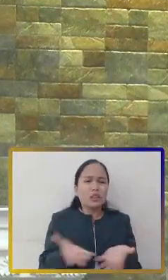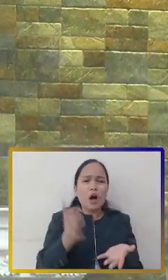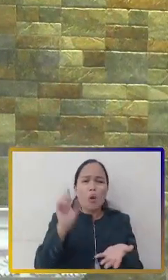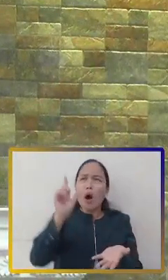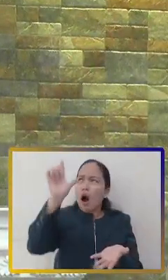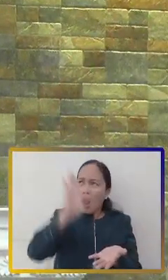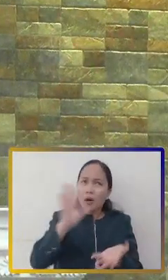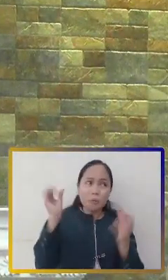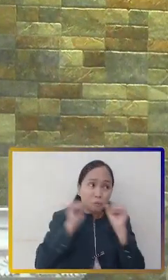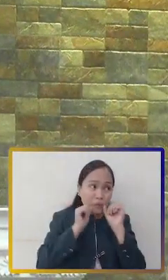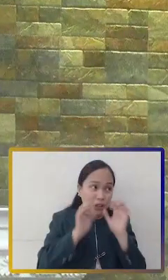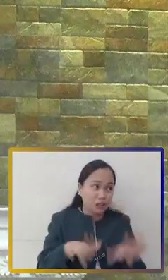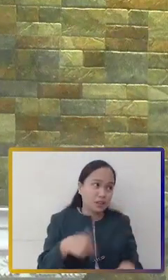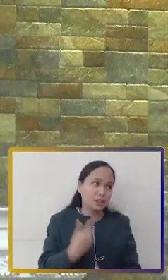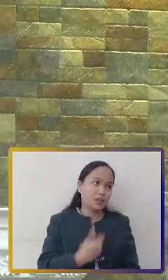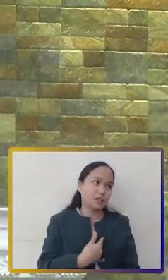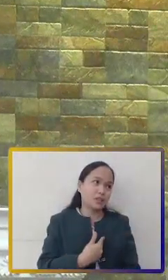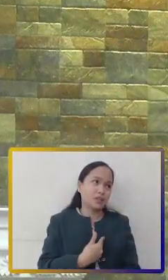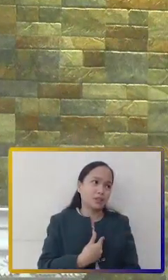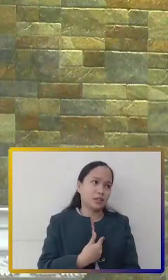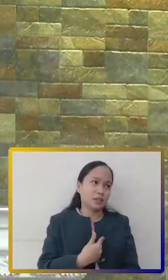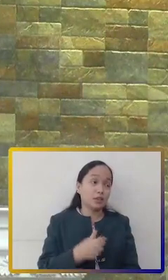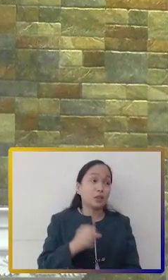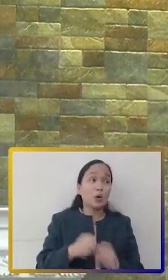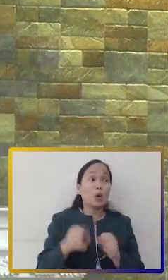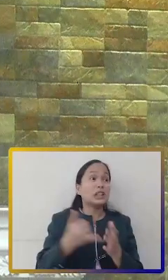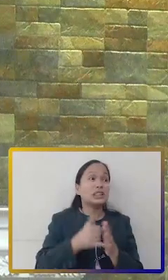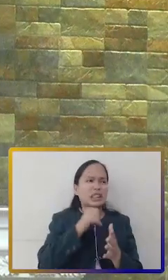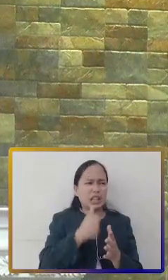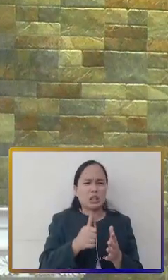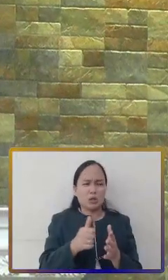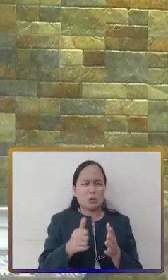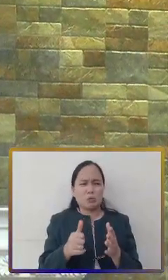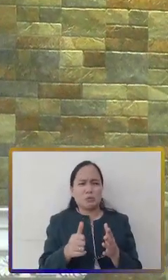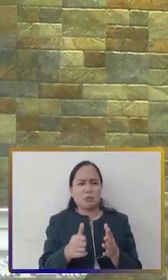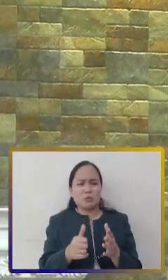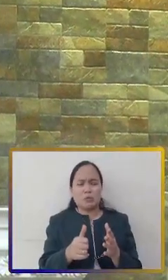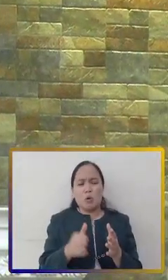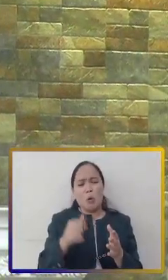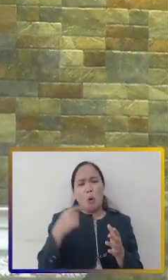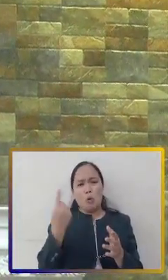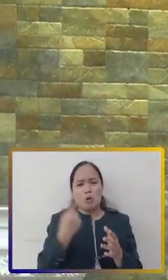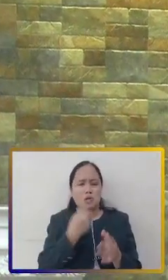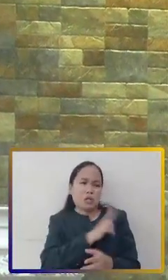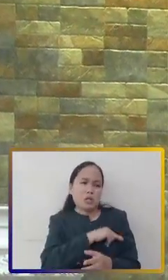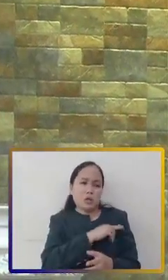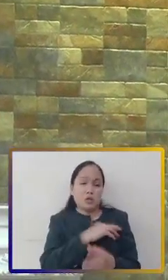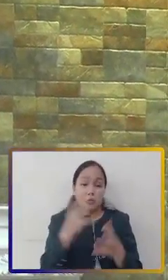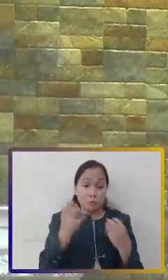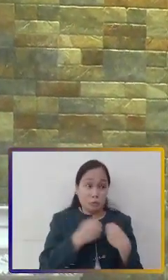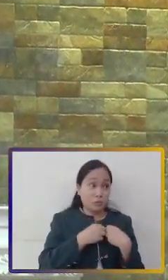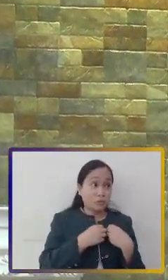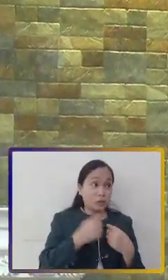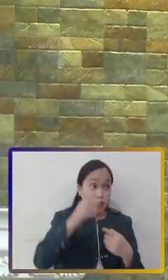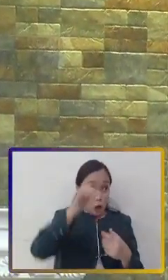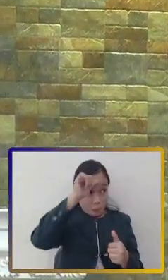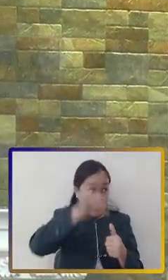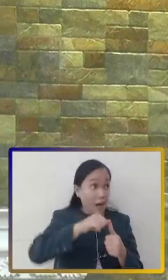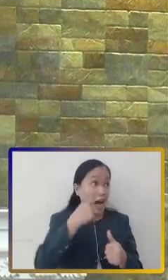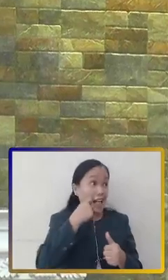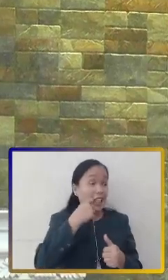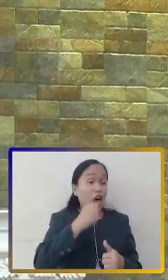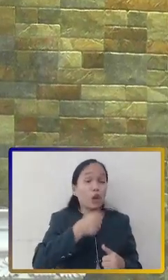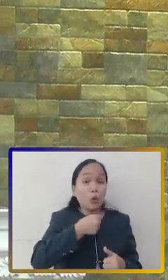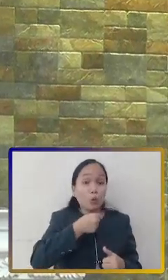Diyos. You see that? Hindi common yung tinatanggap natin sa Diyos. Narinig niyo yung testimony kanina ni Sir Roy. Narinig